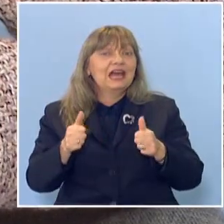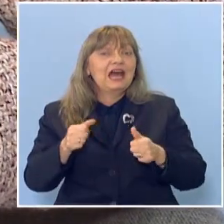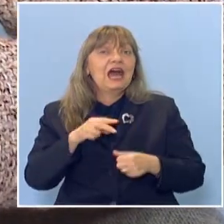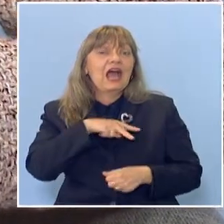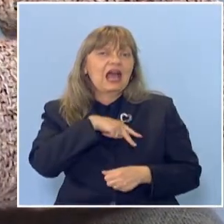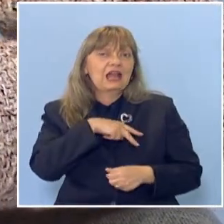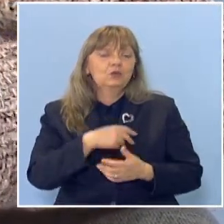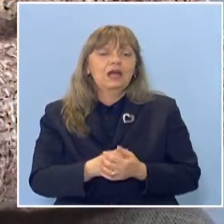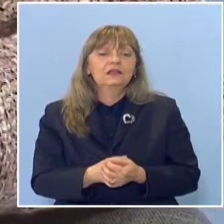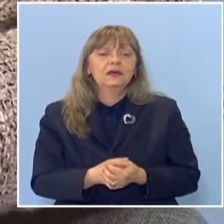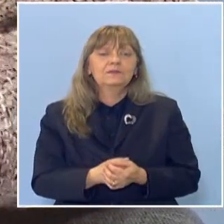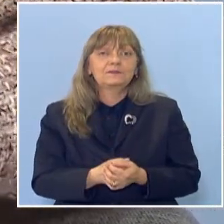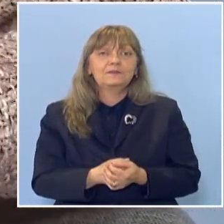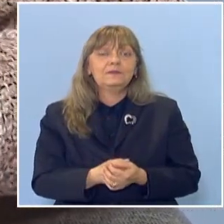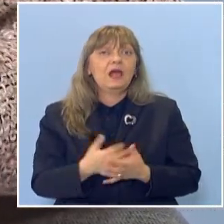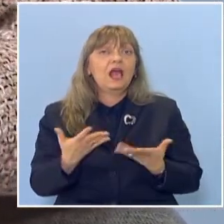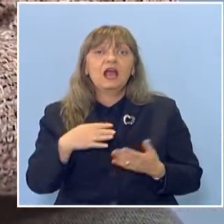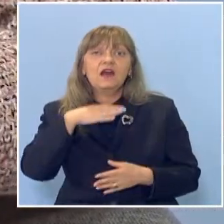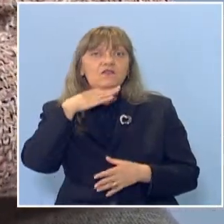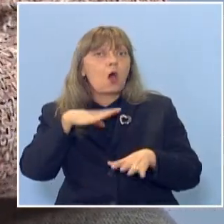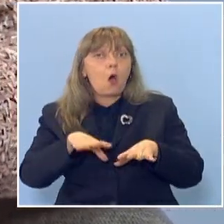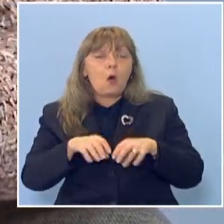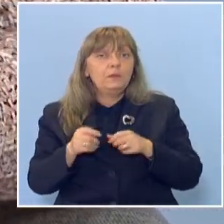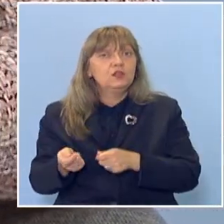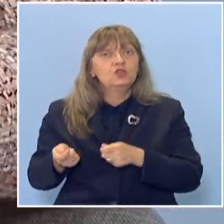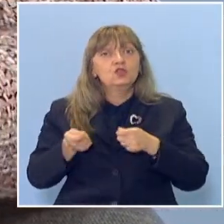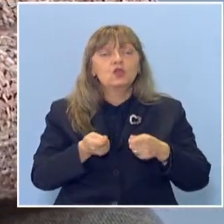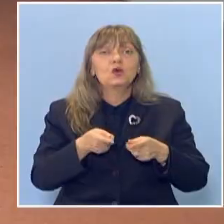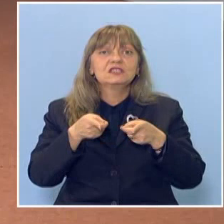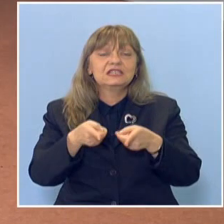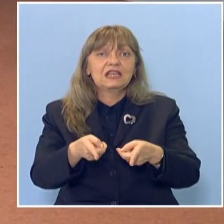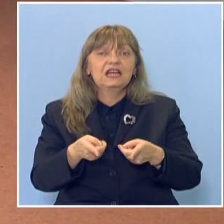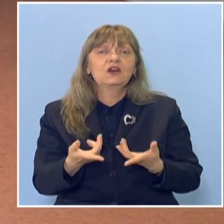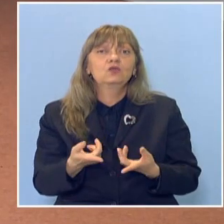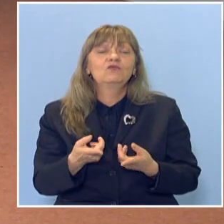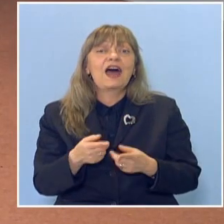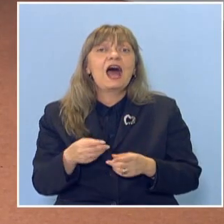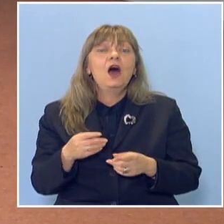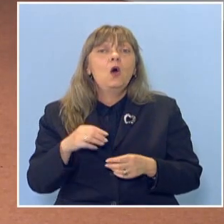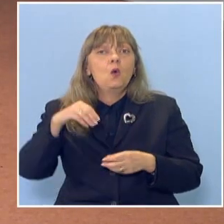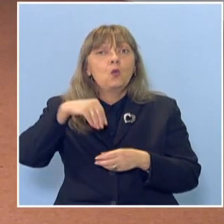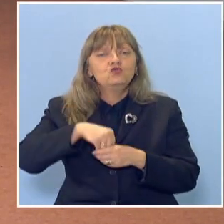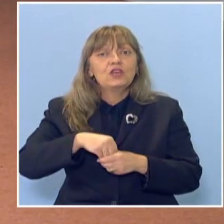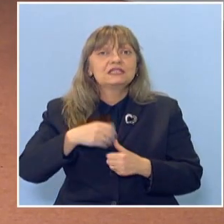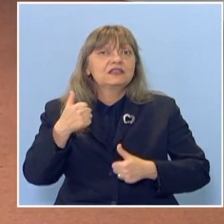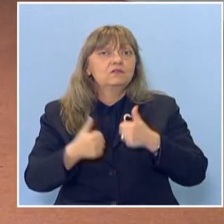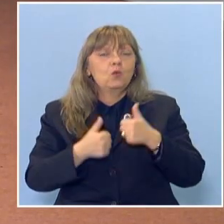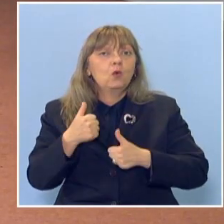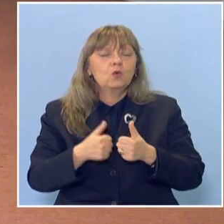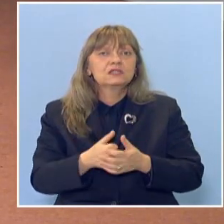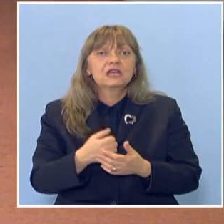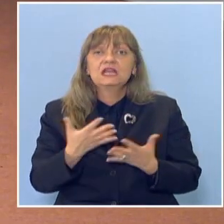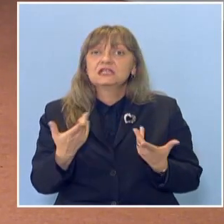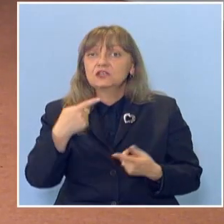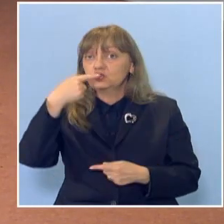Всъщност, какъв опит ви носи явяването на такива конкурси и защо е важно да